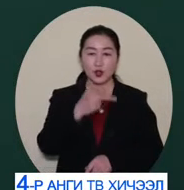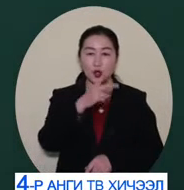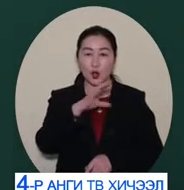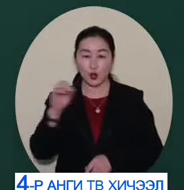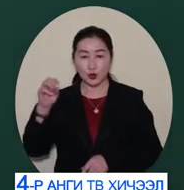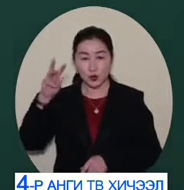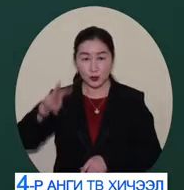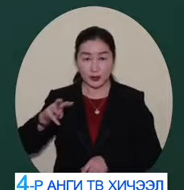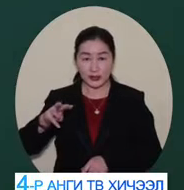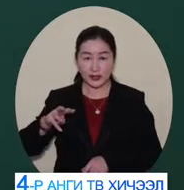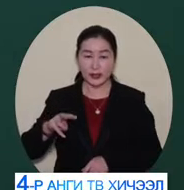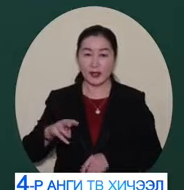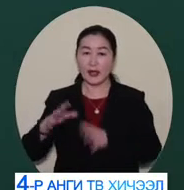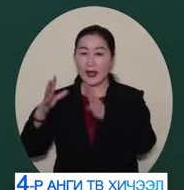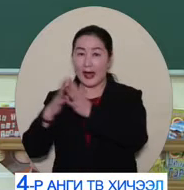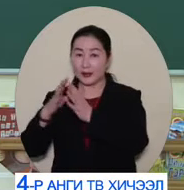зурсан.